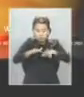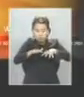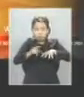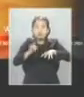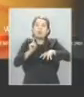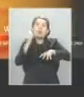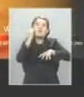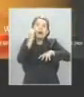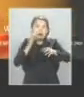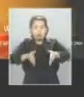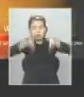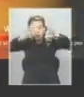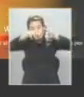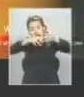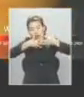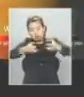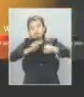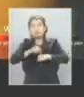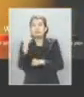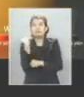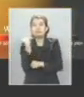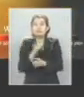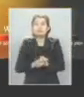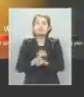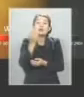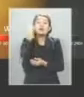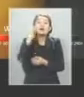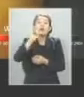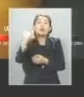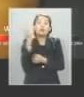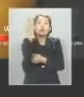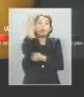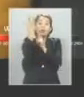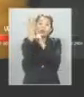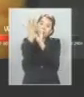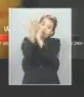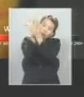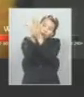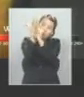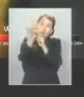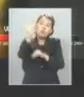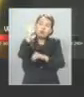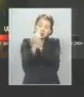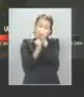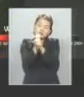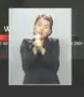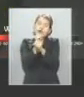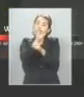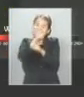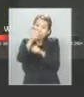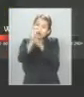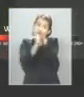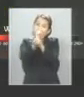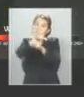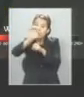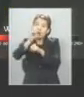นะเพราะฉะนั้นเปลือกโลกในอดีตที่ผ่านมามีความเชื่อกันว่า100ปี500ปีแผ่นไหวขนาด9ริกเตอร์จะเกิดครั้ง